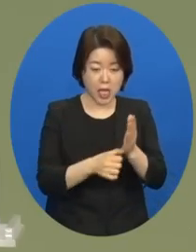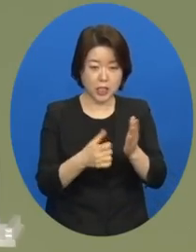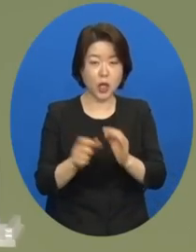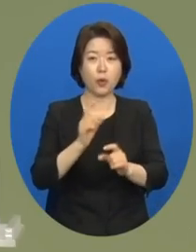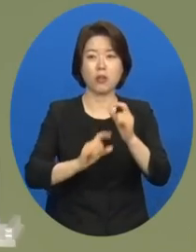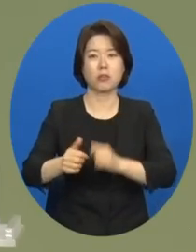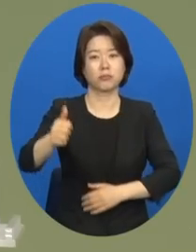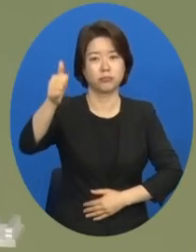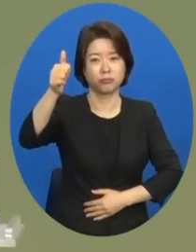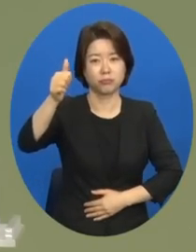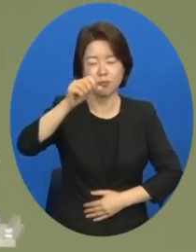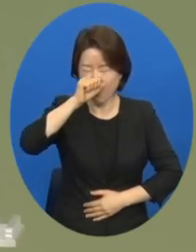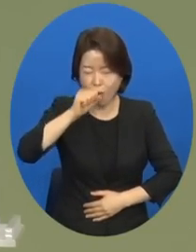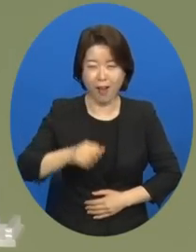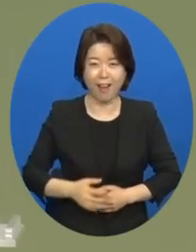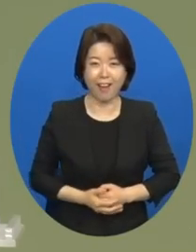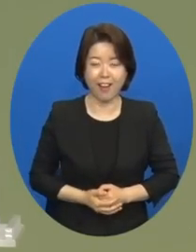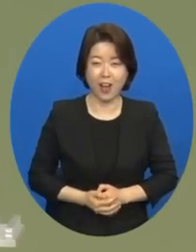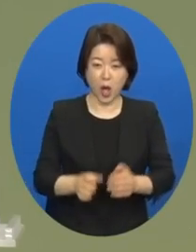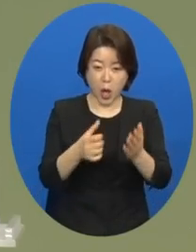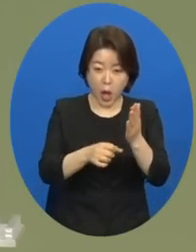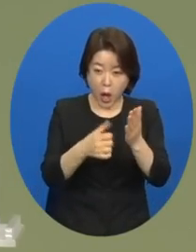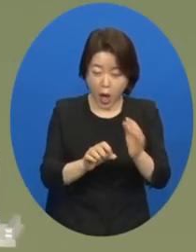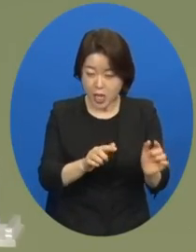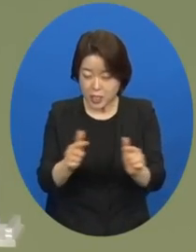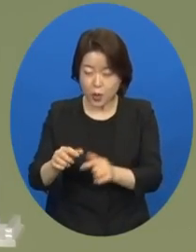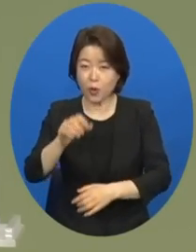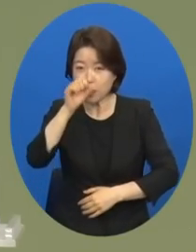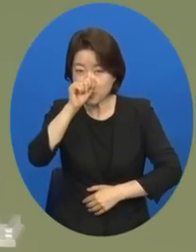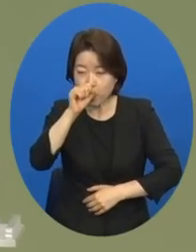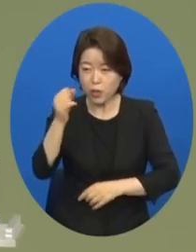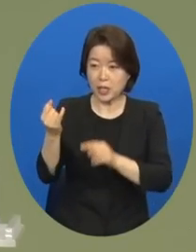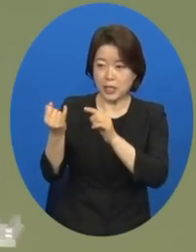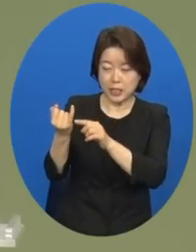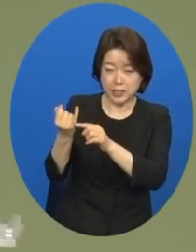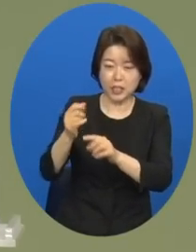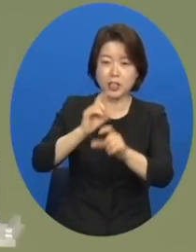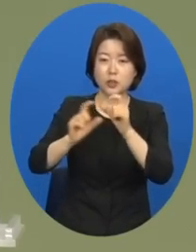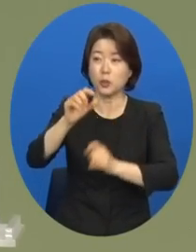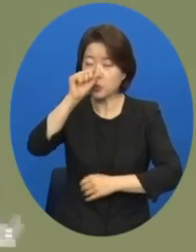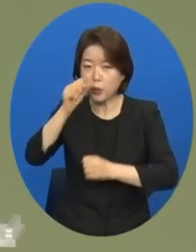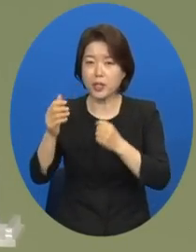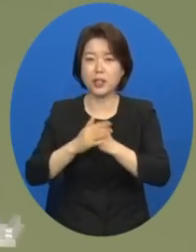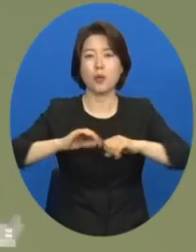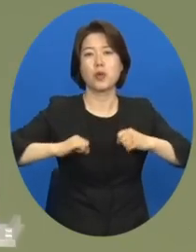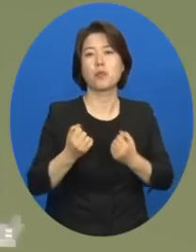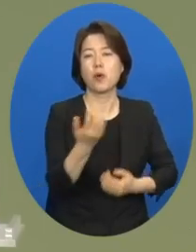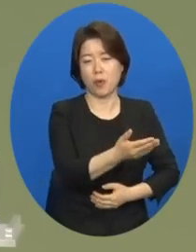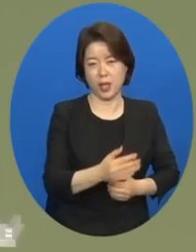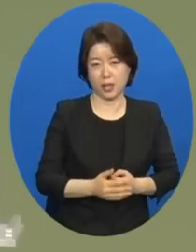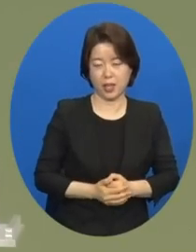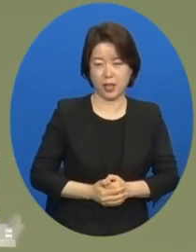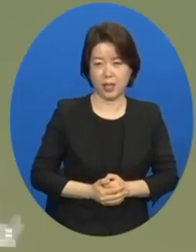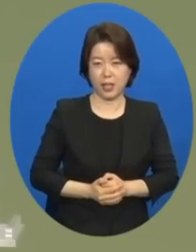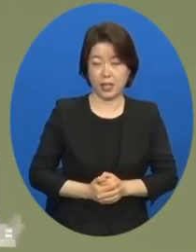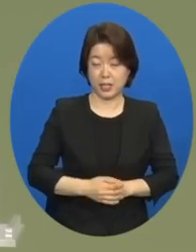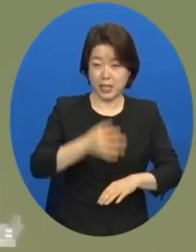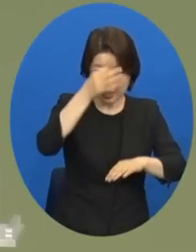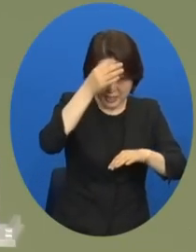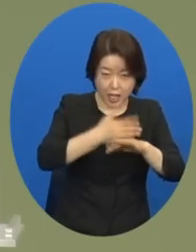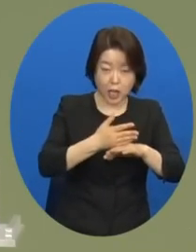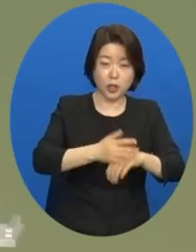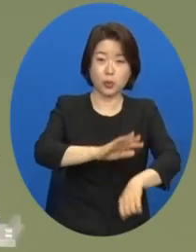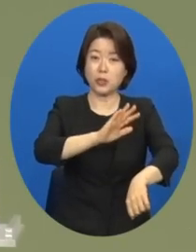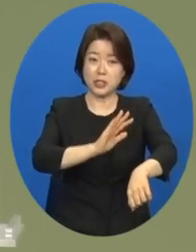좋잖아요 재료가 좋은 쪽이 복종을 해야 되는 거예요 사과도 잘못한 사람이